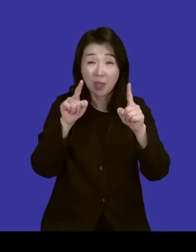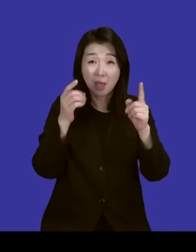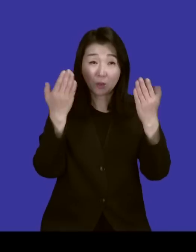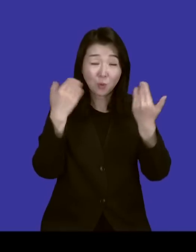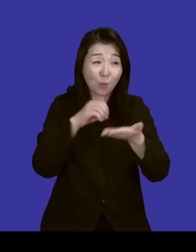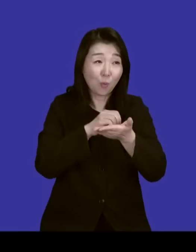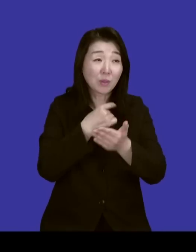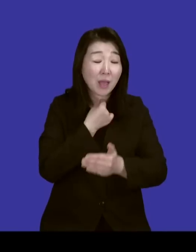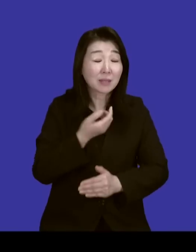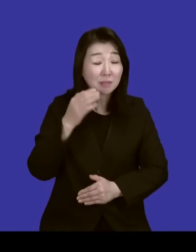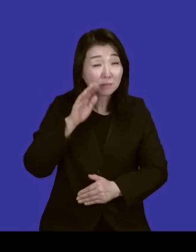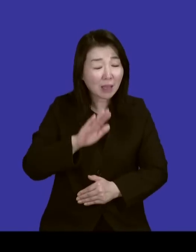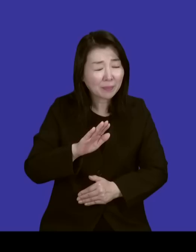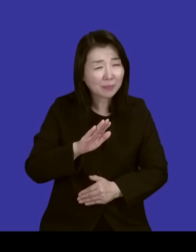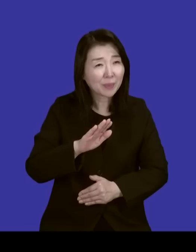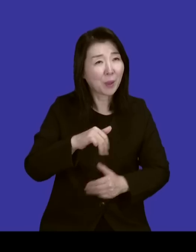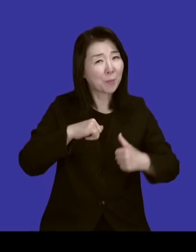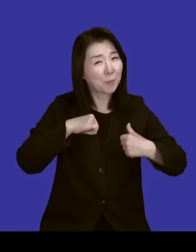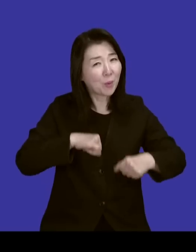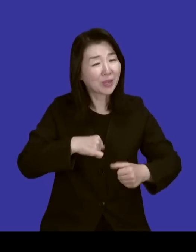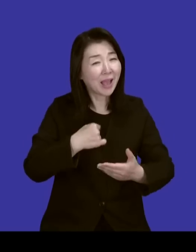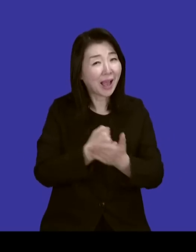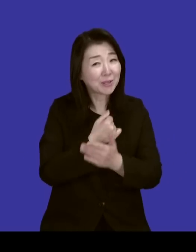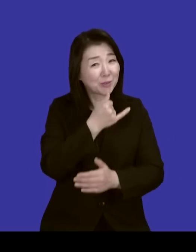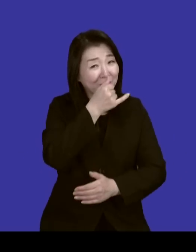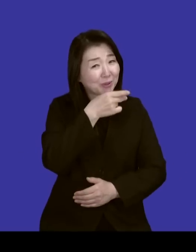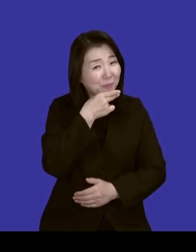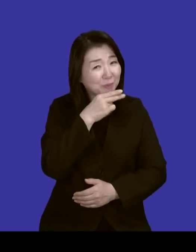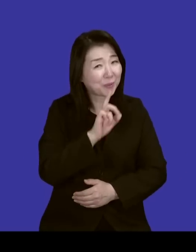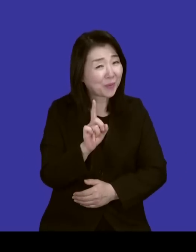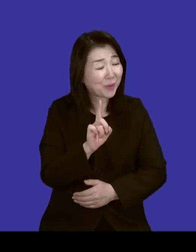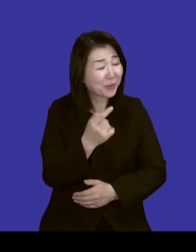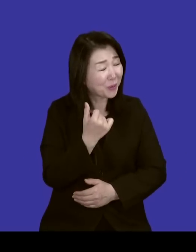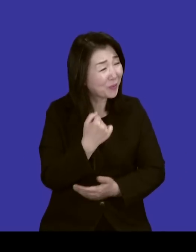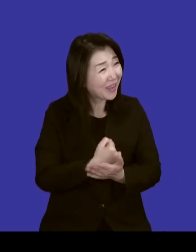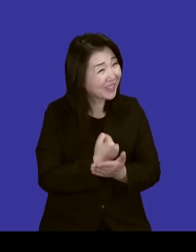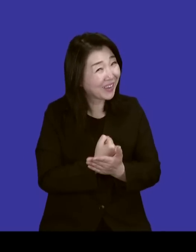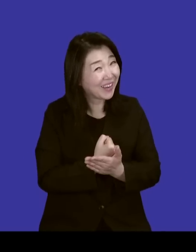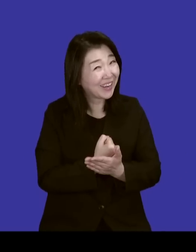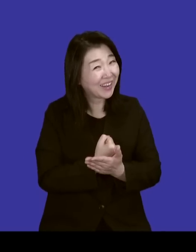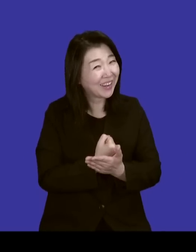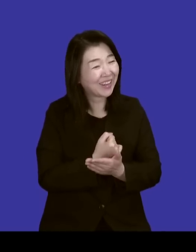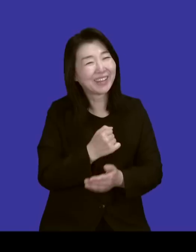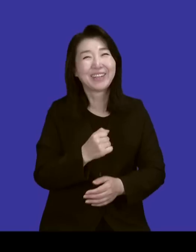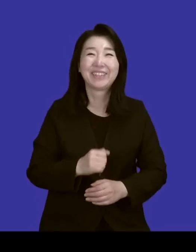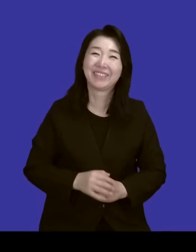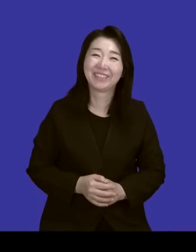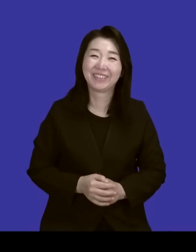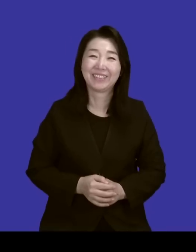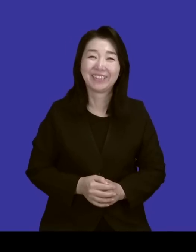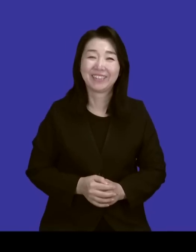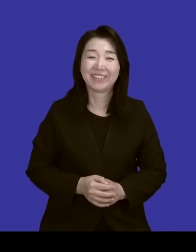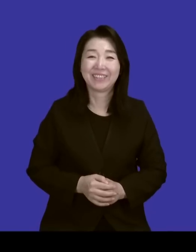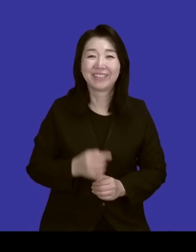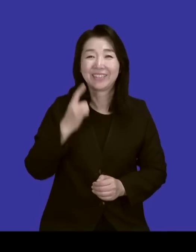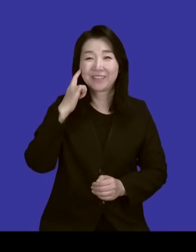사라진 건가요? 근데 뭐 좀 너무- 아쉽진 않았을 거예요. 네, 그렇지 않았어요. 예. 너무